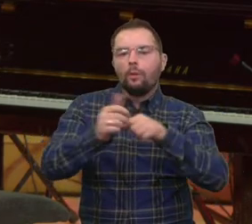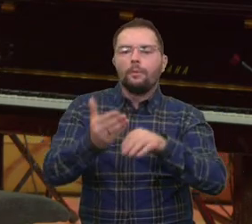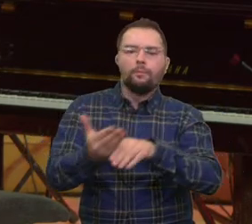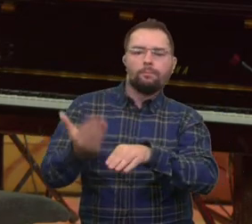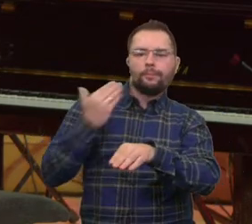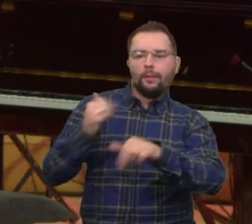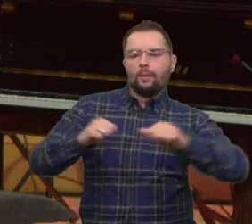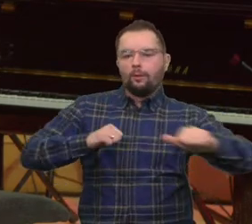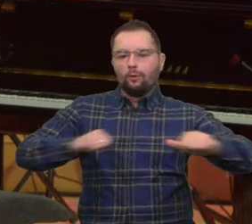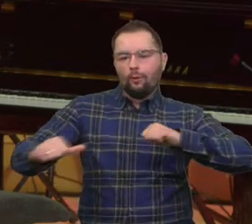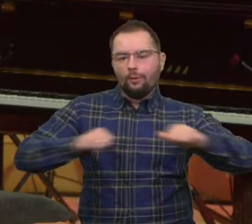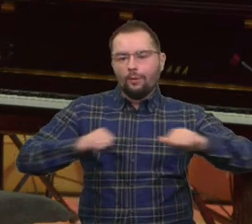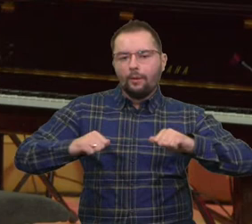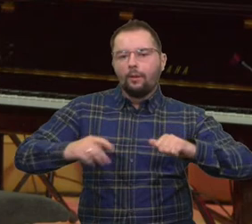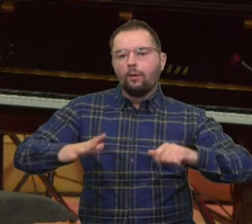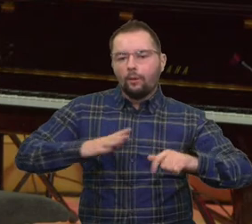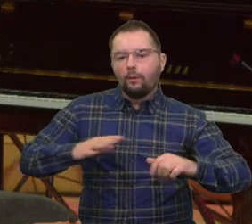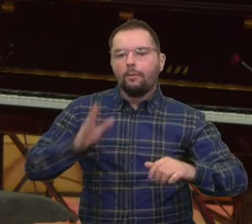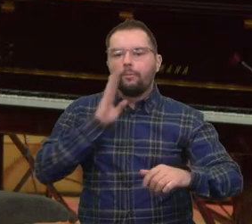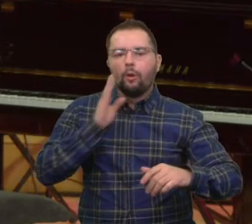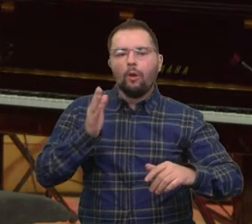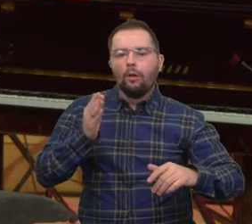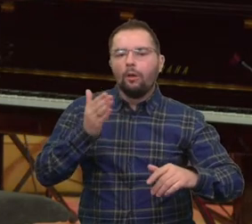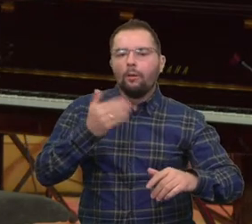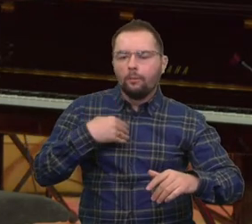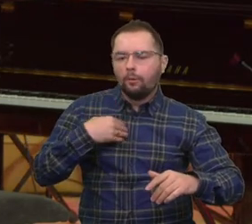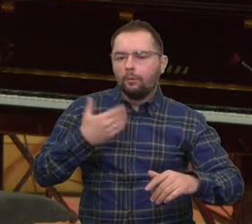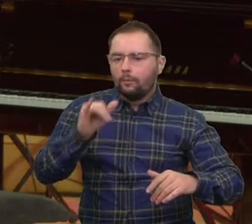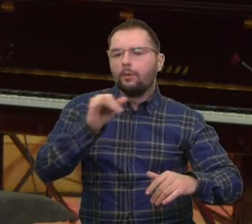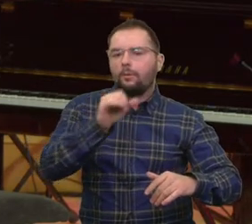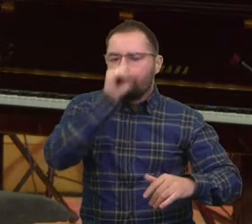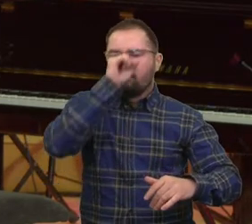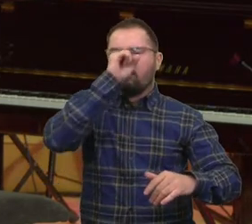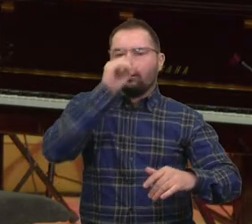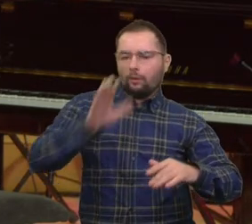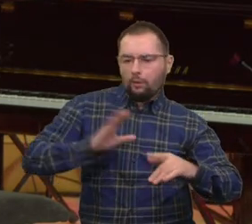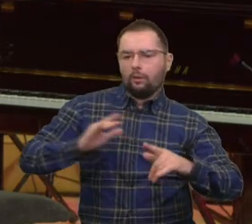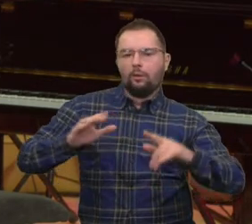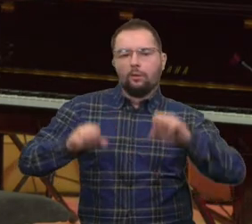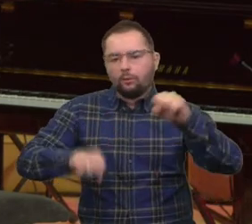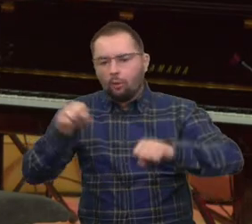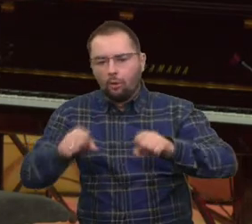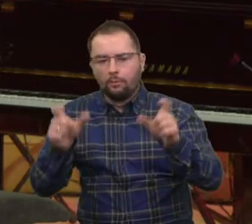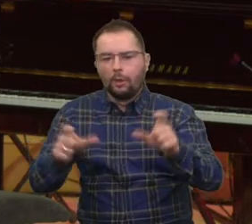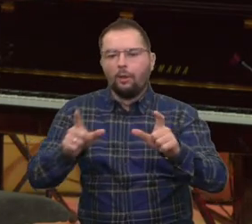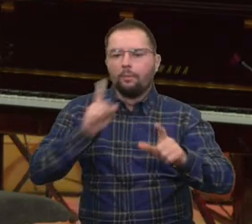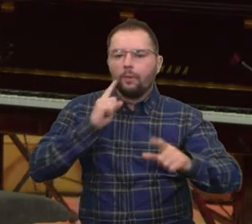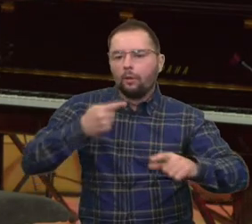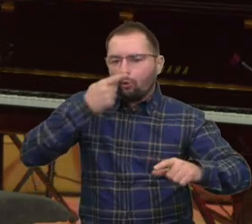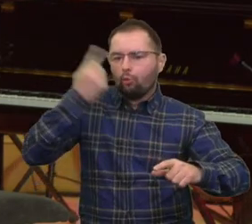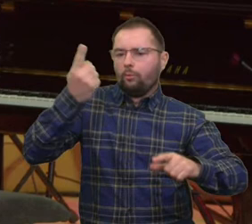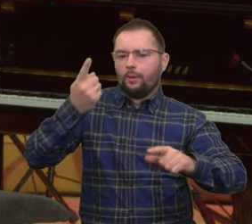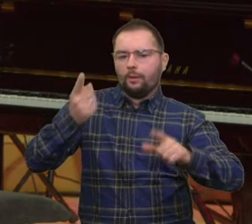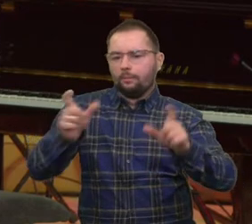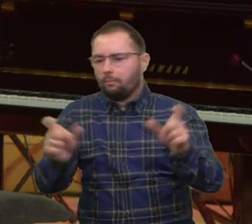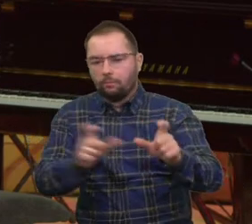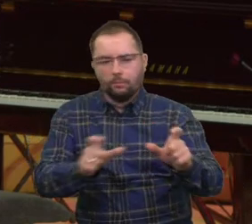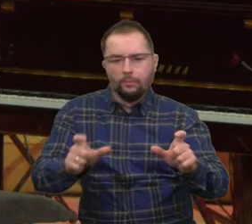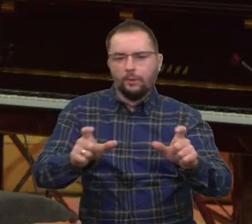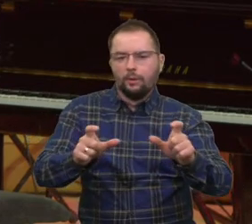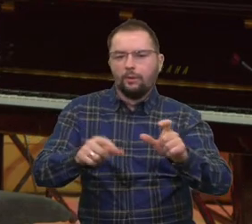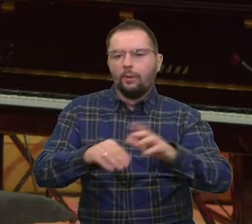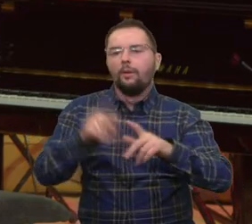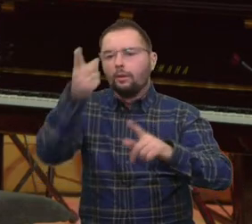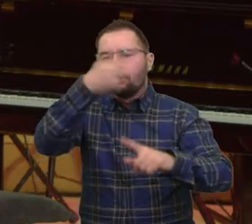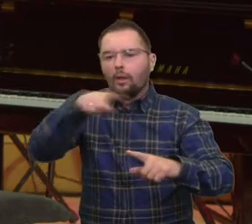rządu, którym miałem honor i także wielką satysfakcję kierować. Wszyscy